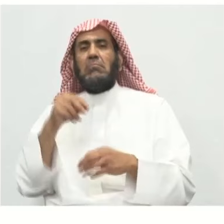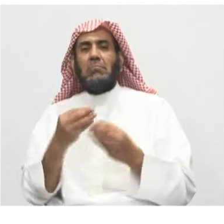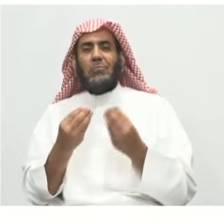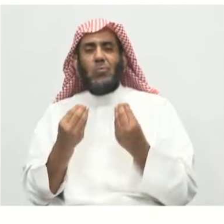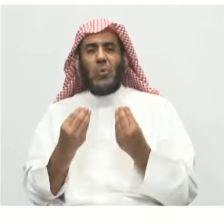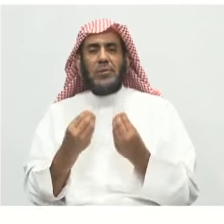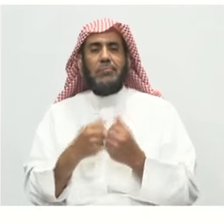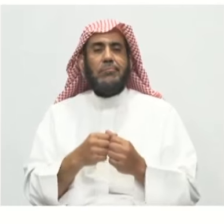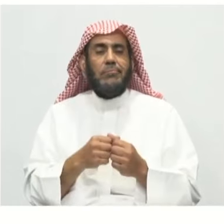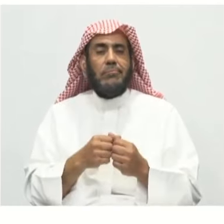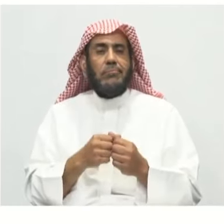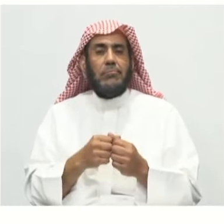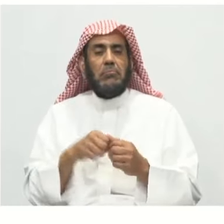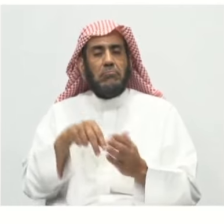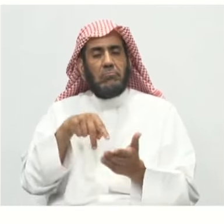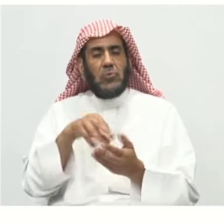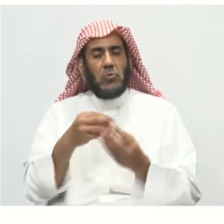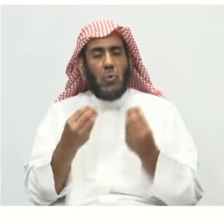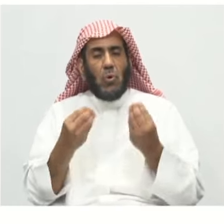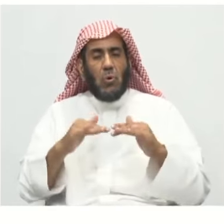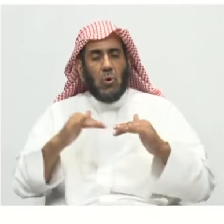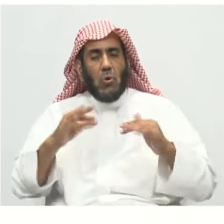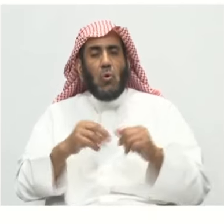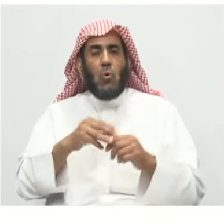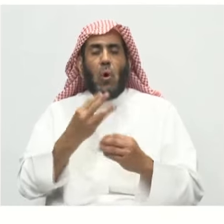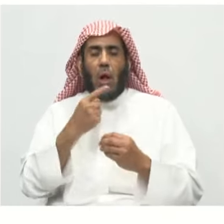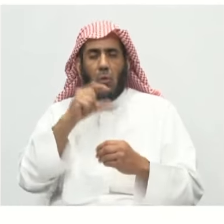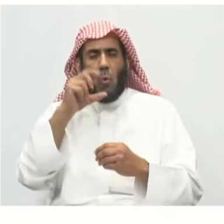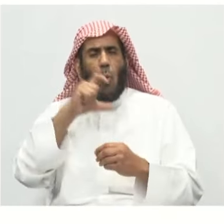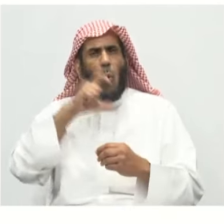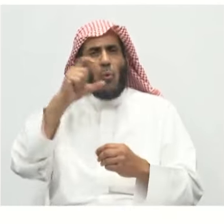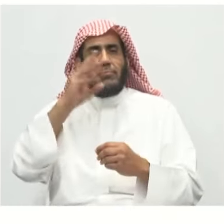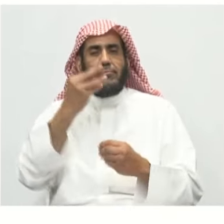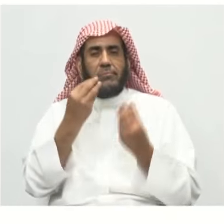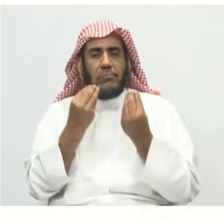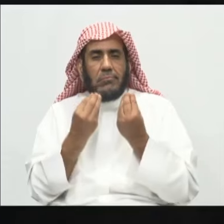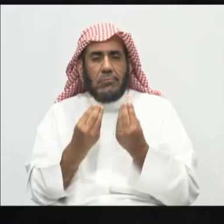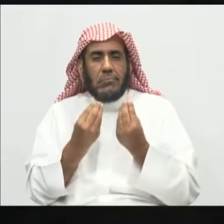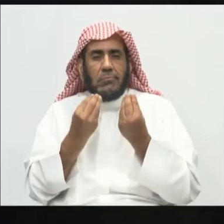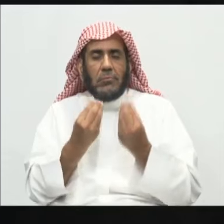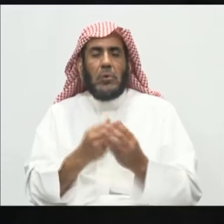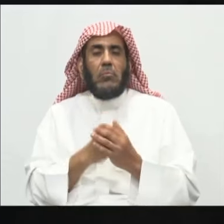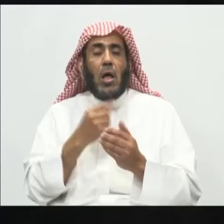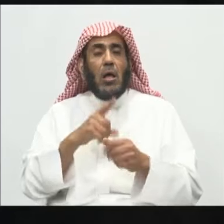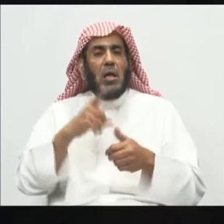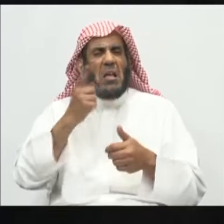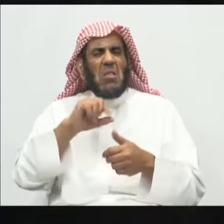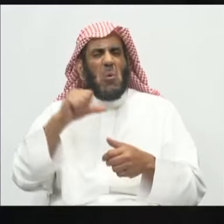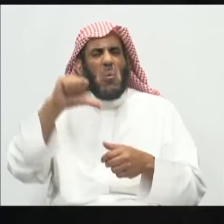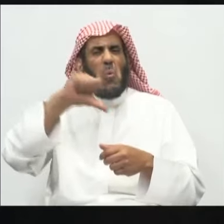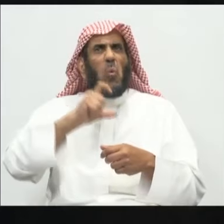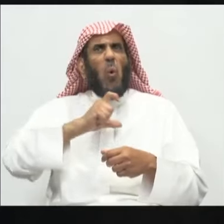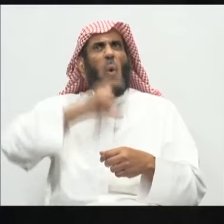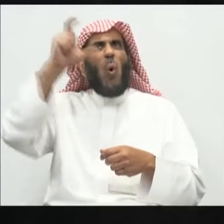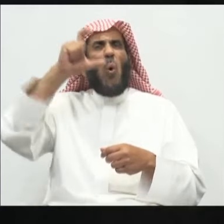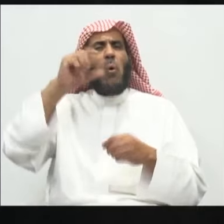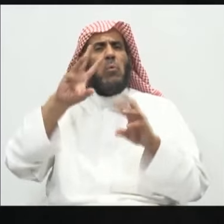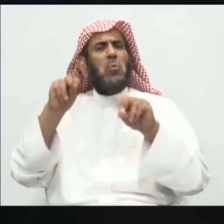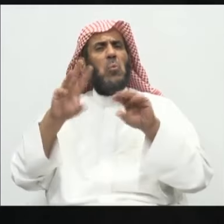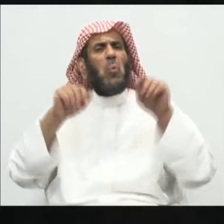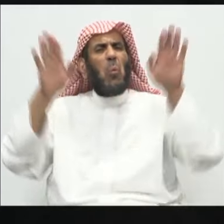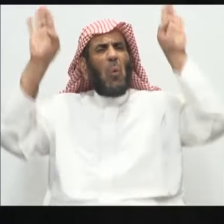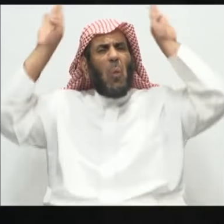هنا في مشيك واغضض من صوتك ايضا اقصد في مشيك واغضض من صوتك ان انكر الاصوات لصوت الحمير